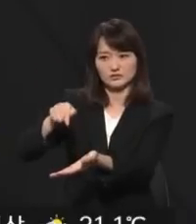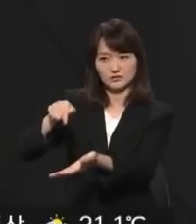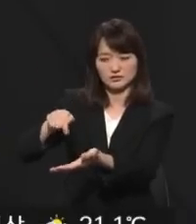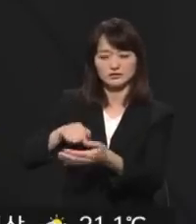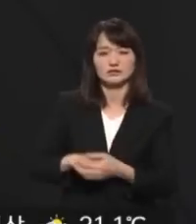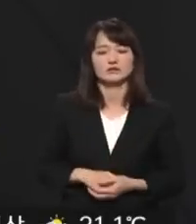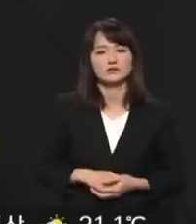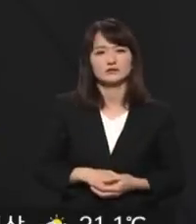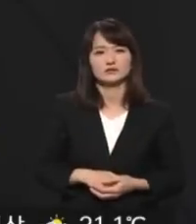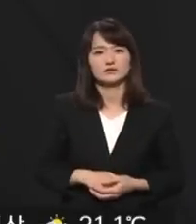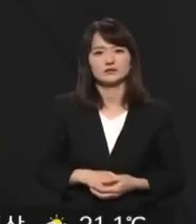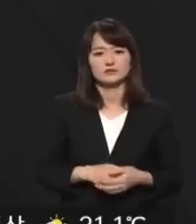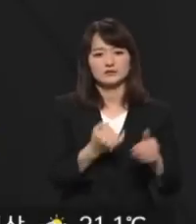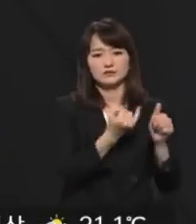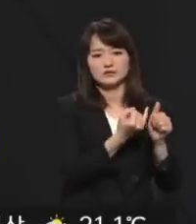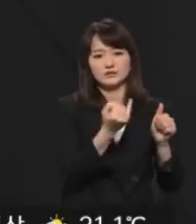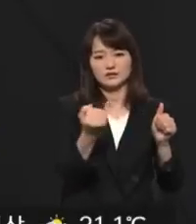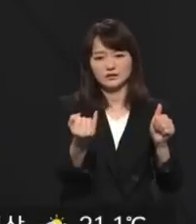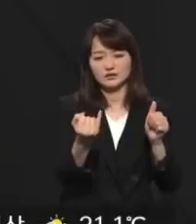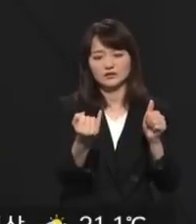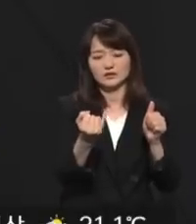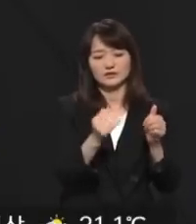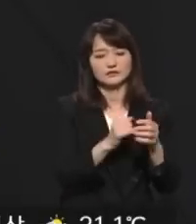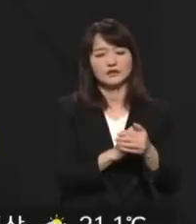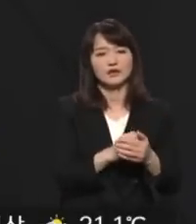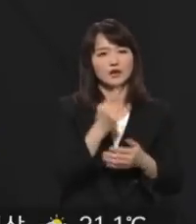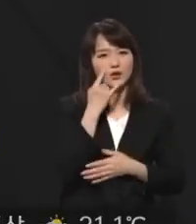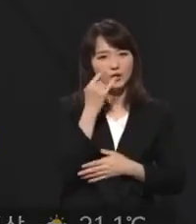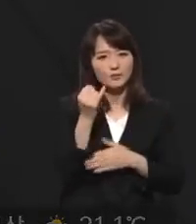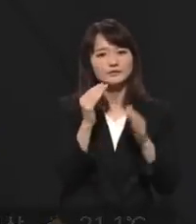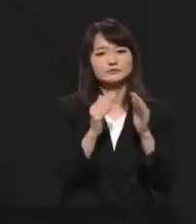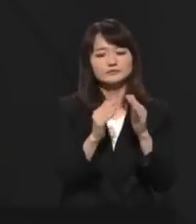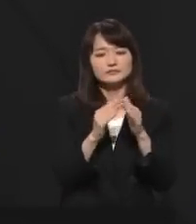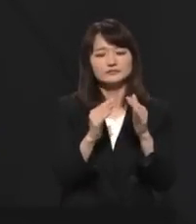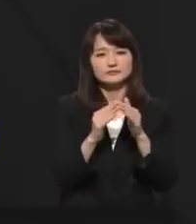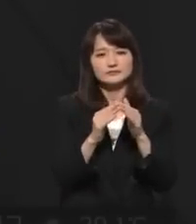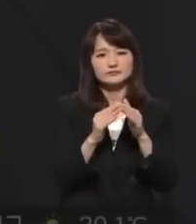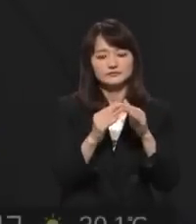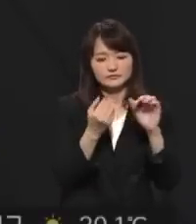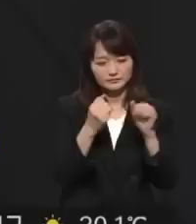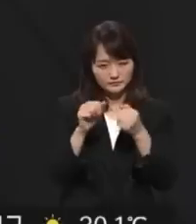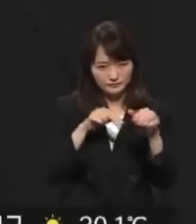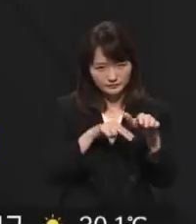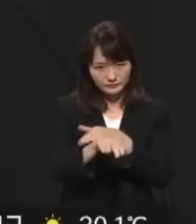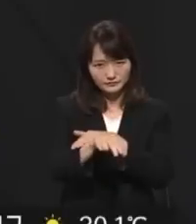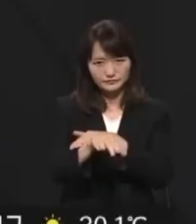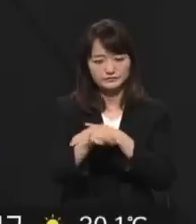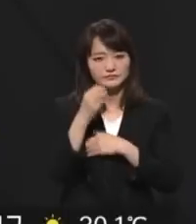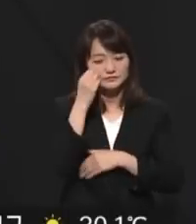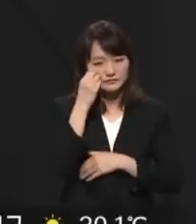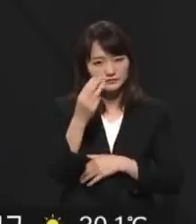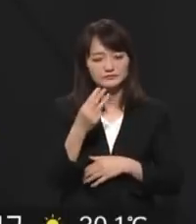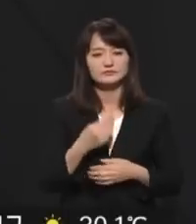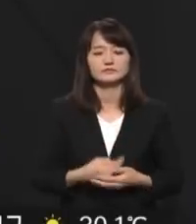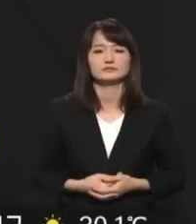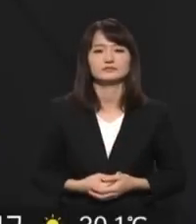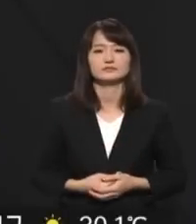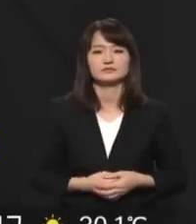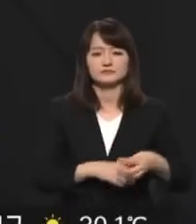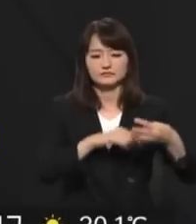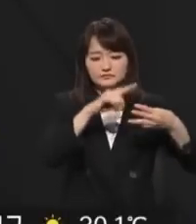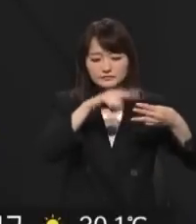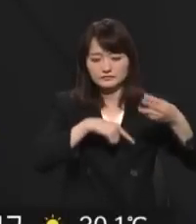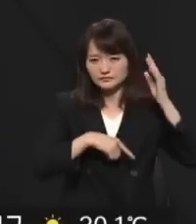3개월인가 갔다 왔다 뭐 이런 얘기를 무용답으로 했는데 그러니까 저희가 지금 윤석열 대통령이